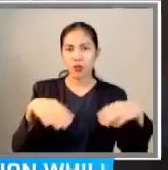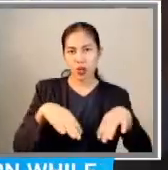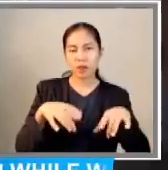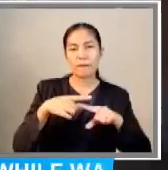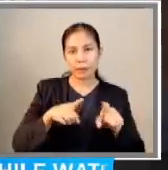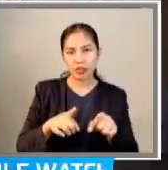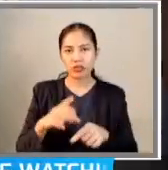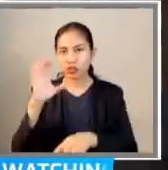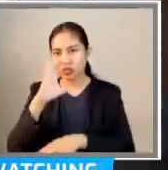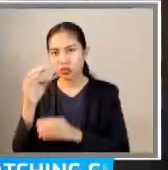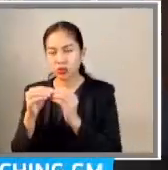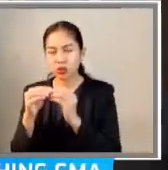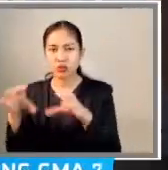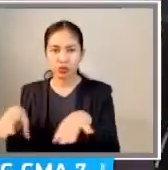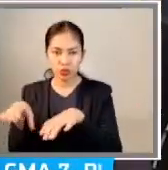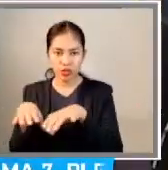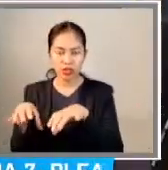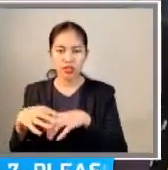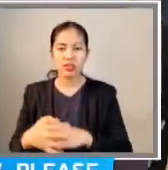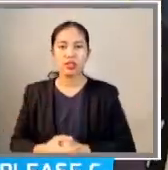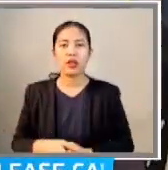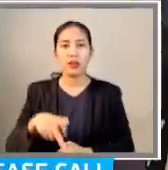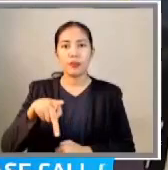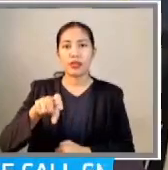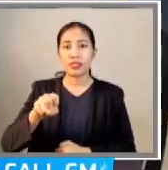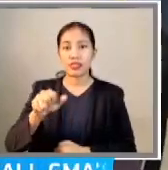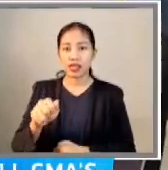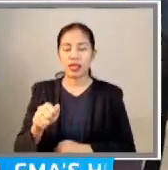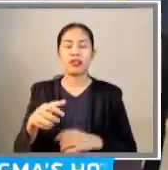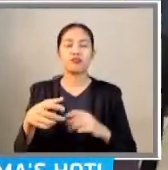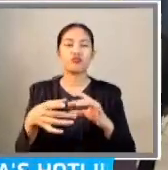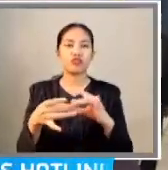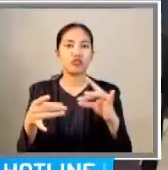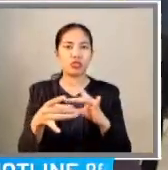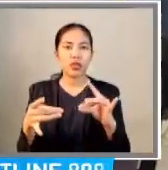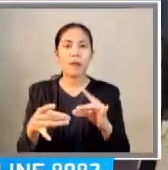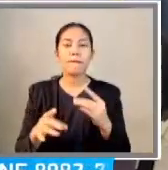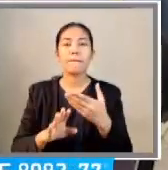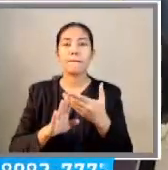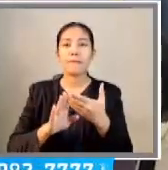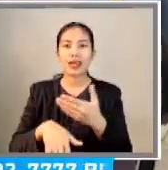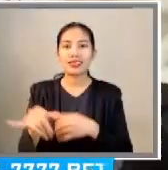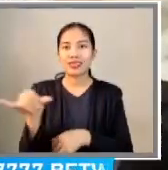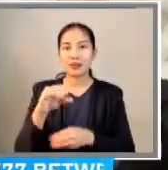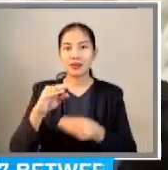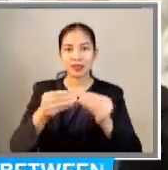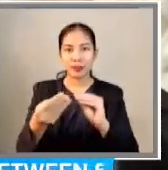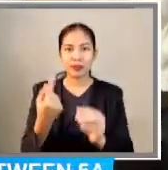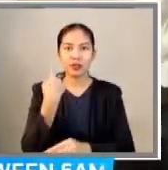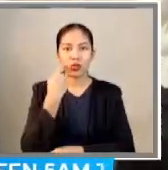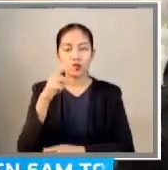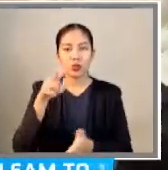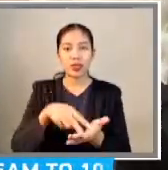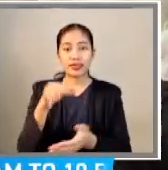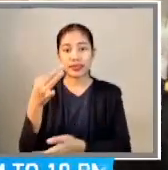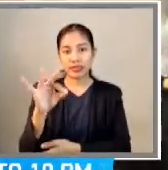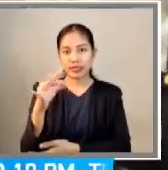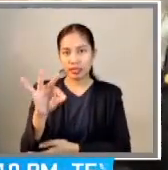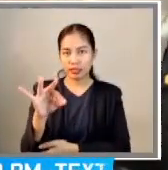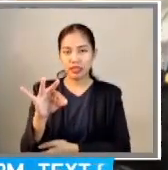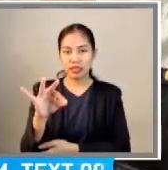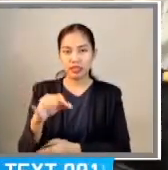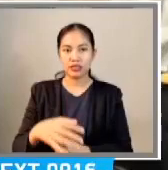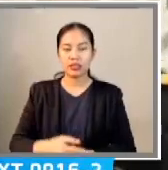sa pre-pandemic level ang labor force participation at naitala ang pinakamataas na employment rate mula ng mag-pandemic.